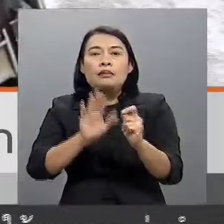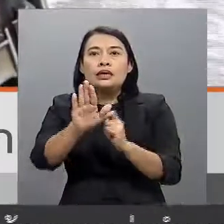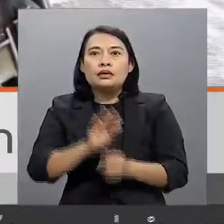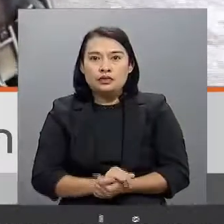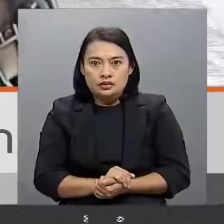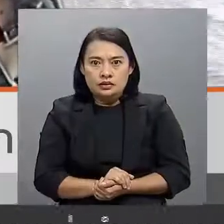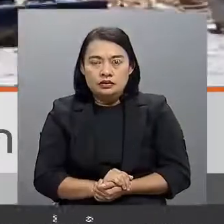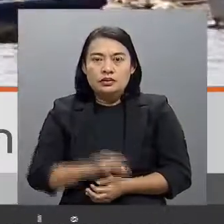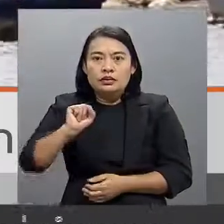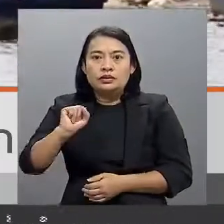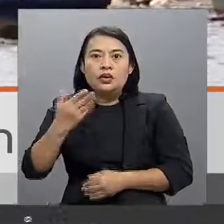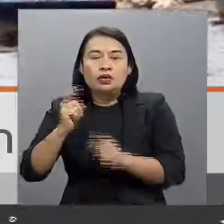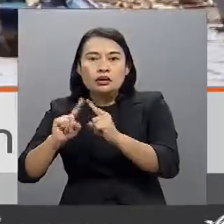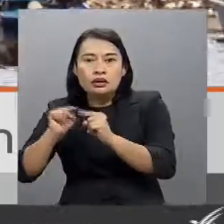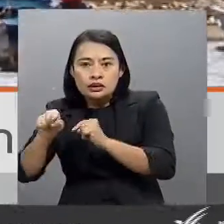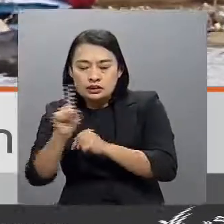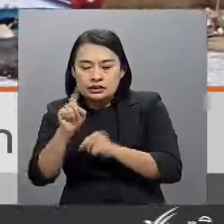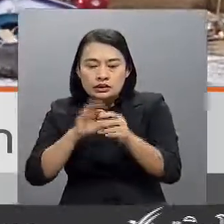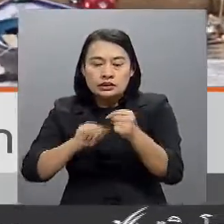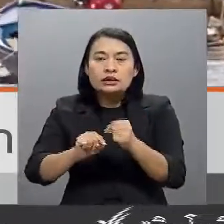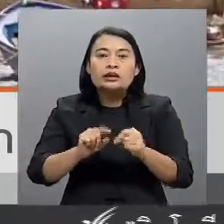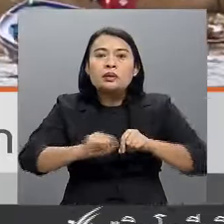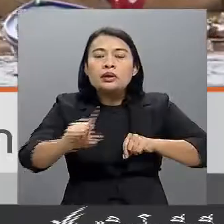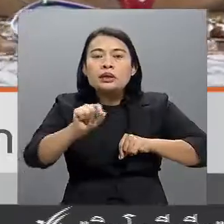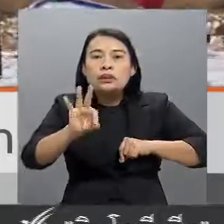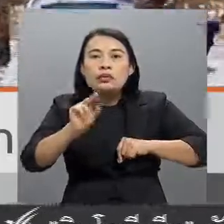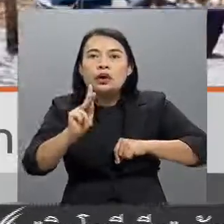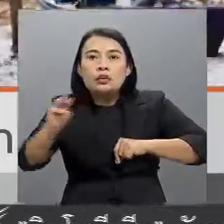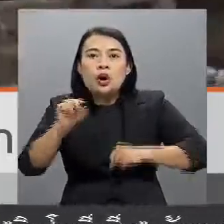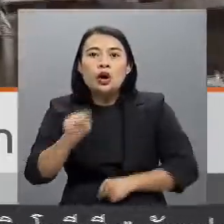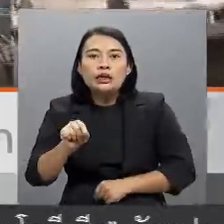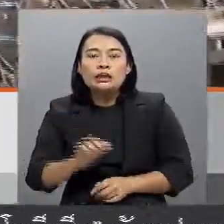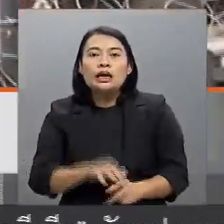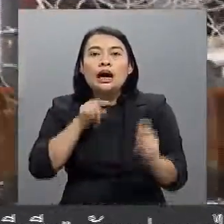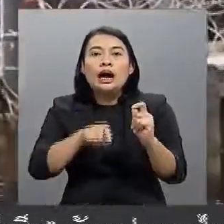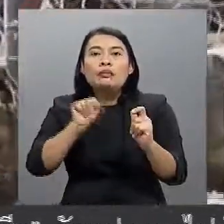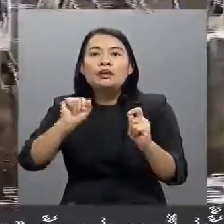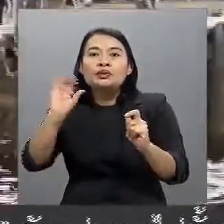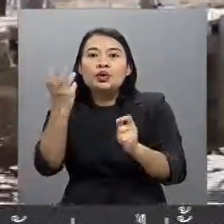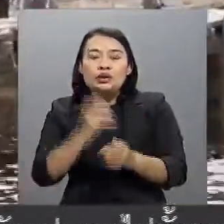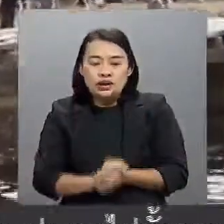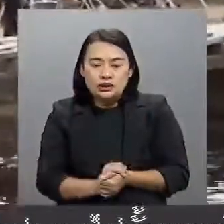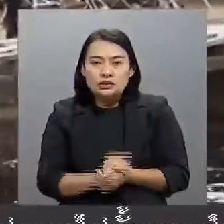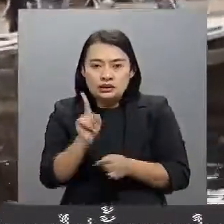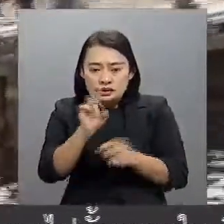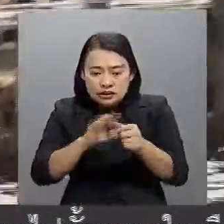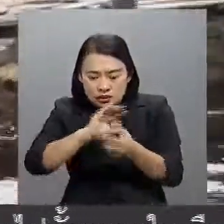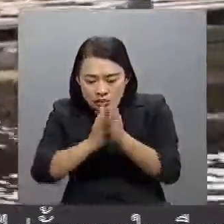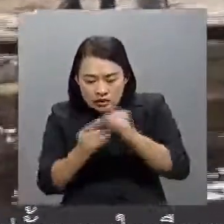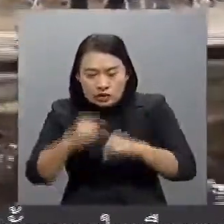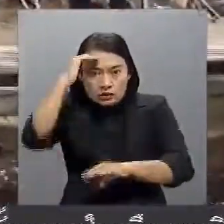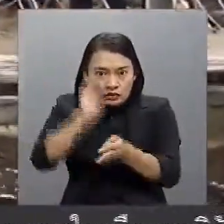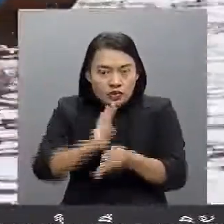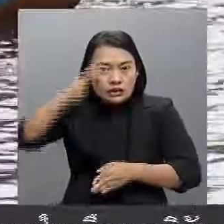ระยะทาง 29กิโลเมตรก็บอกนะว่าอำเภอสุไหงโกลกได้บูรณาการกำลังทหารตำรวจและฝ่ายปกครอง